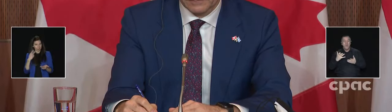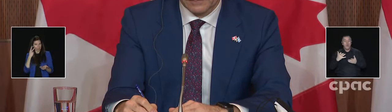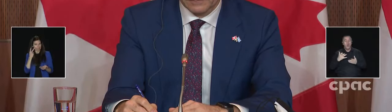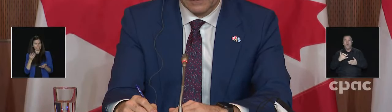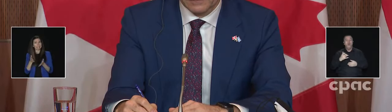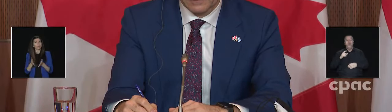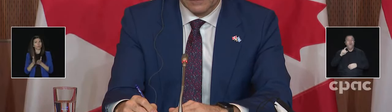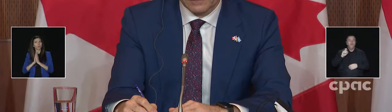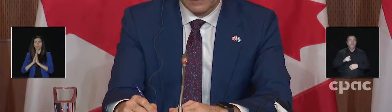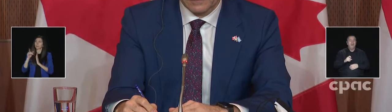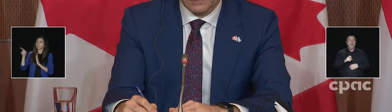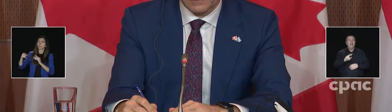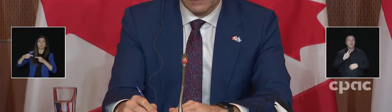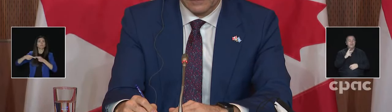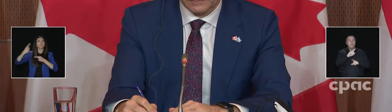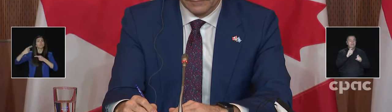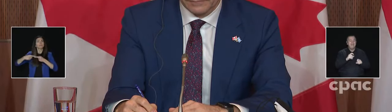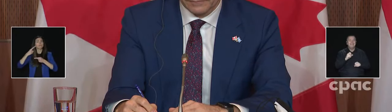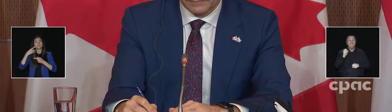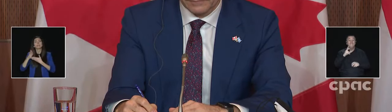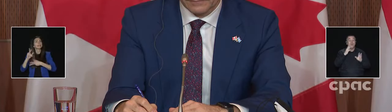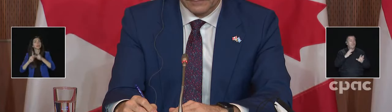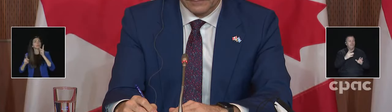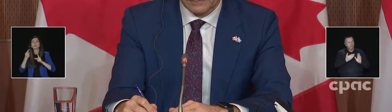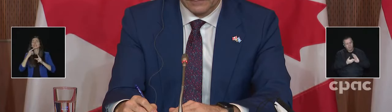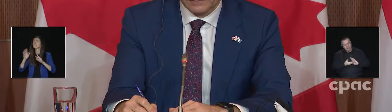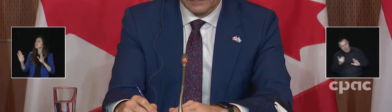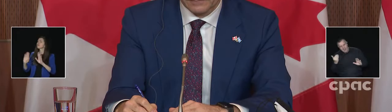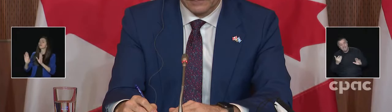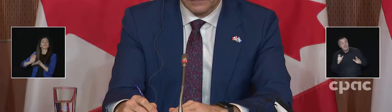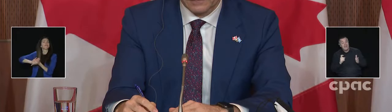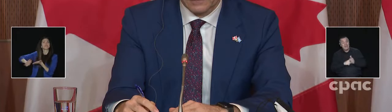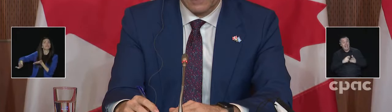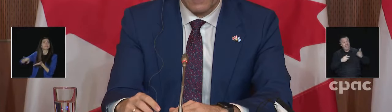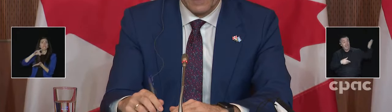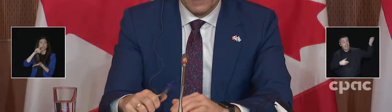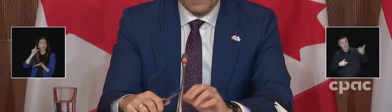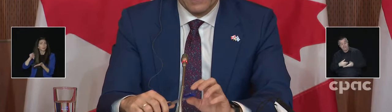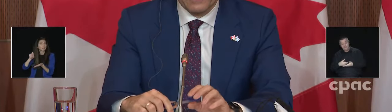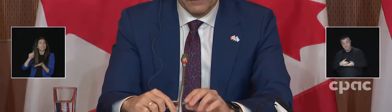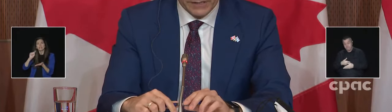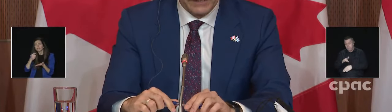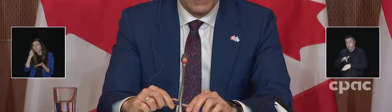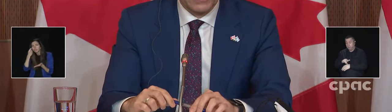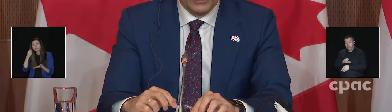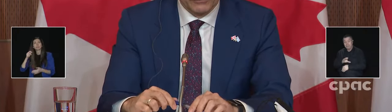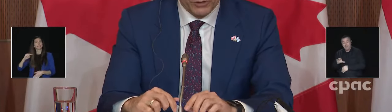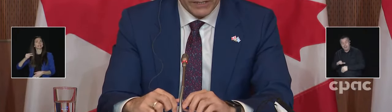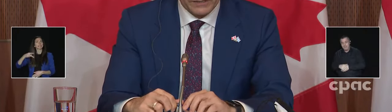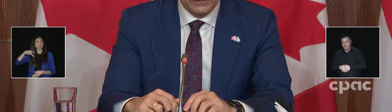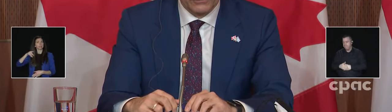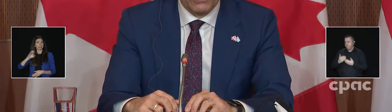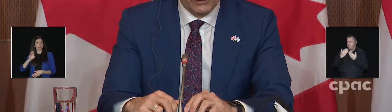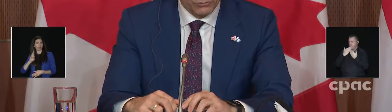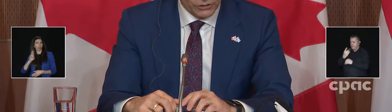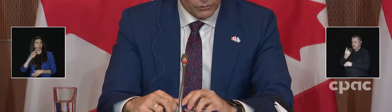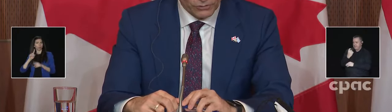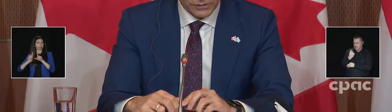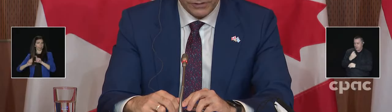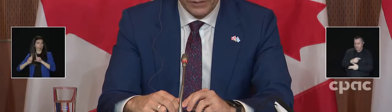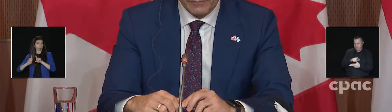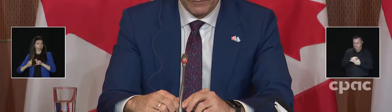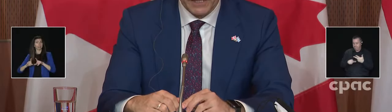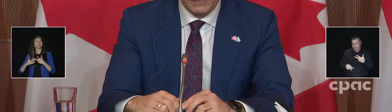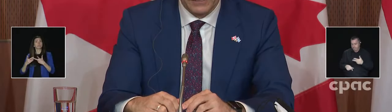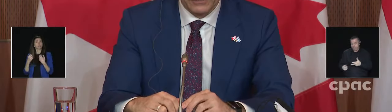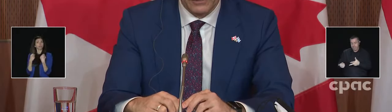un deuxième test PCR aux voyageurs aériens qui arrivent au Canada? Merci pour la question. Trois choses